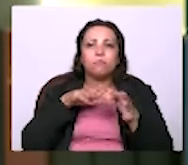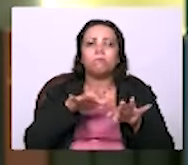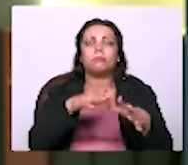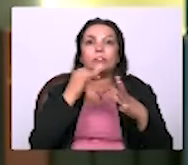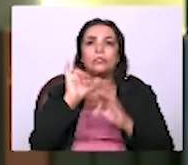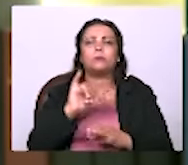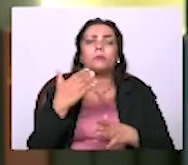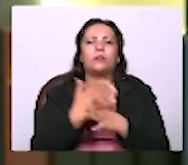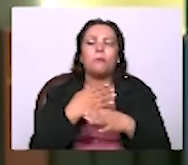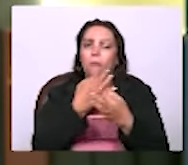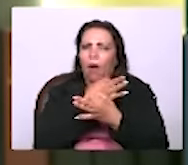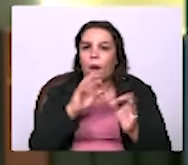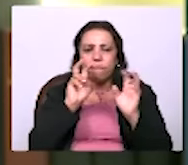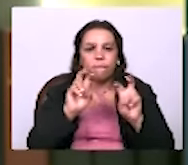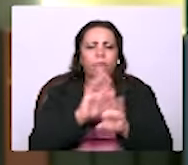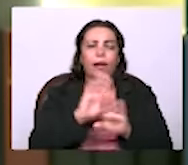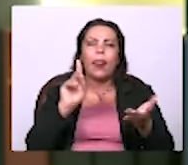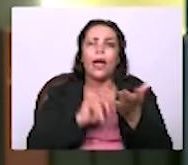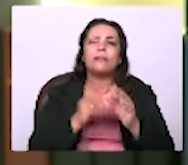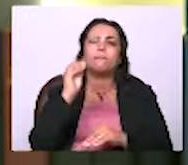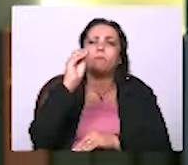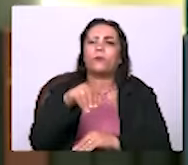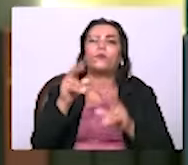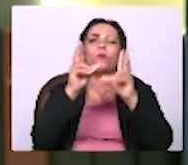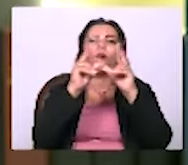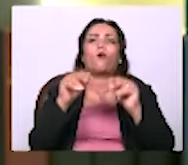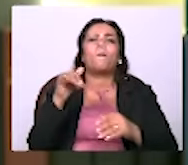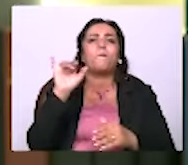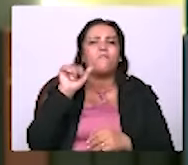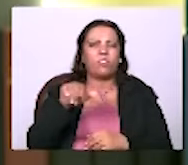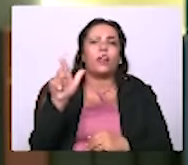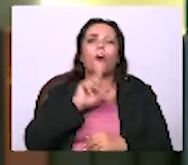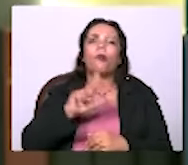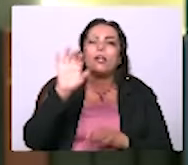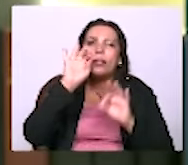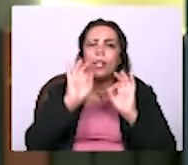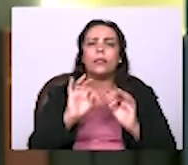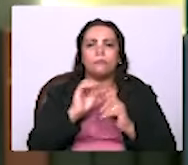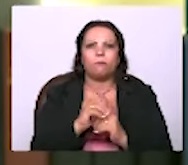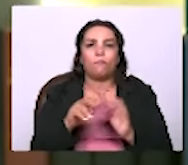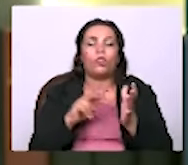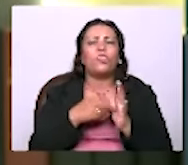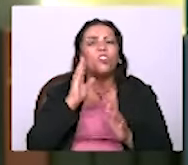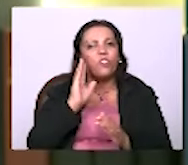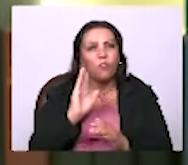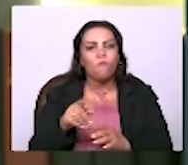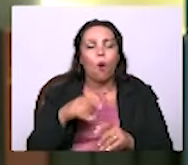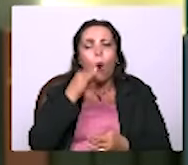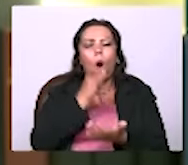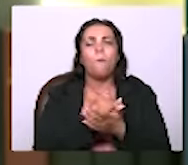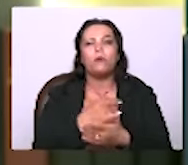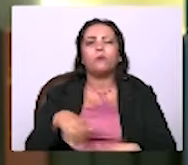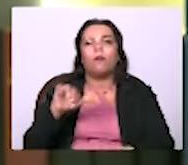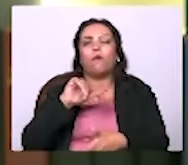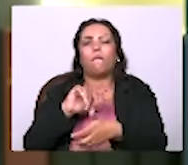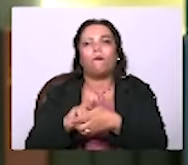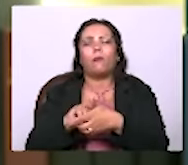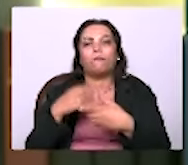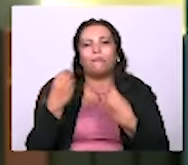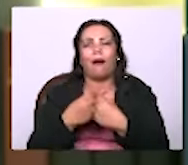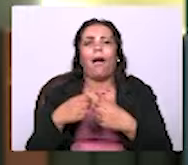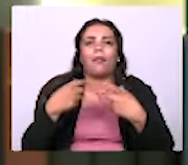دي لحسم هذا الملف حتى يكون هناك رئيسا للبنان يستطيع ان هو يصل الى اتفاق الوقف اطلاق النار ويتحمل